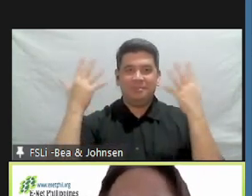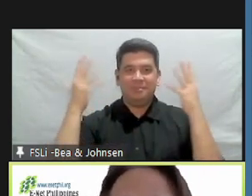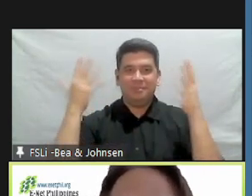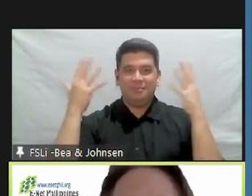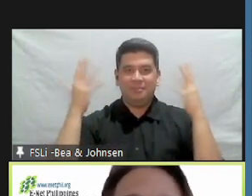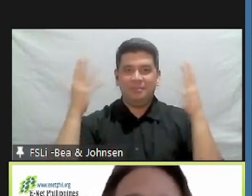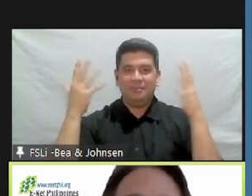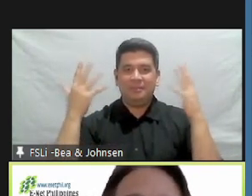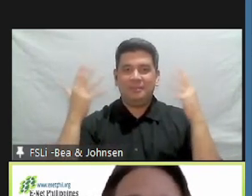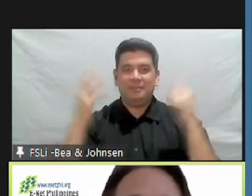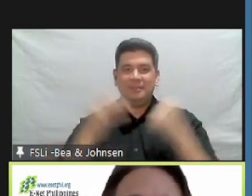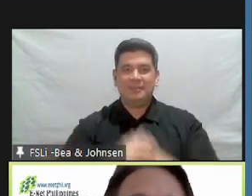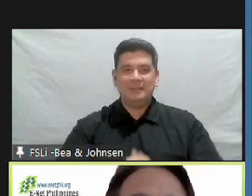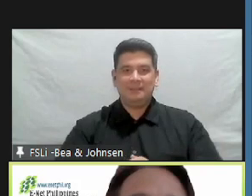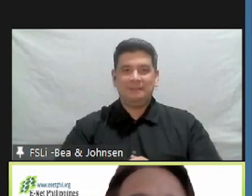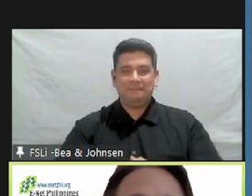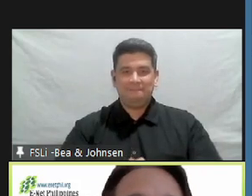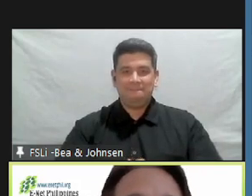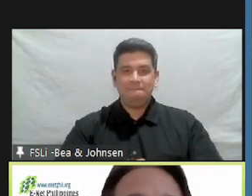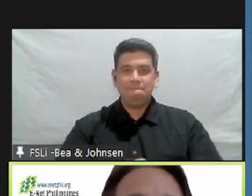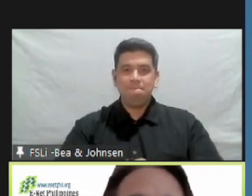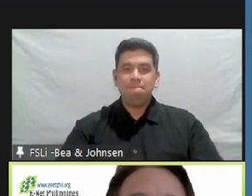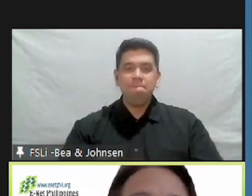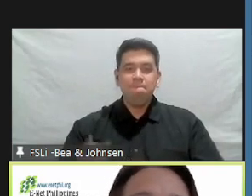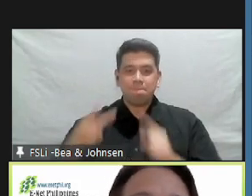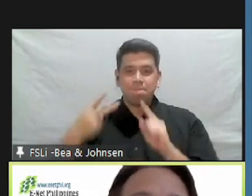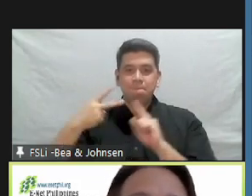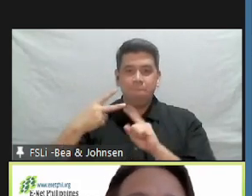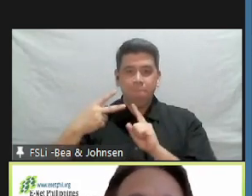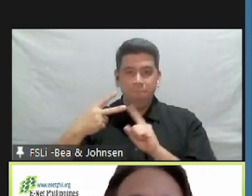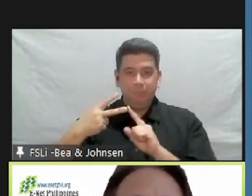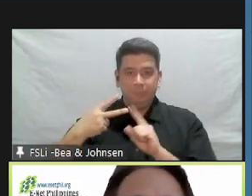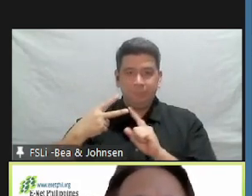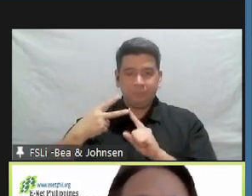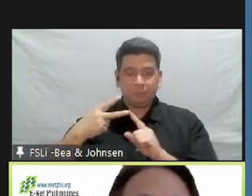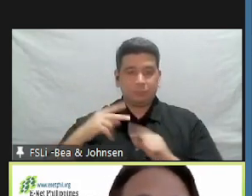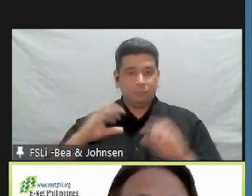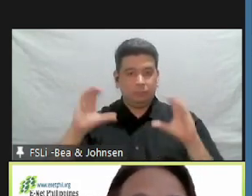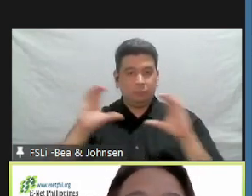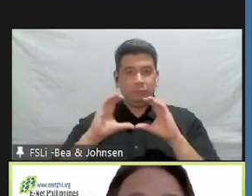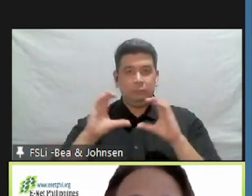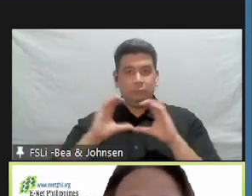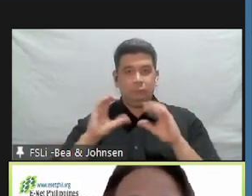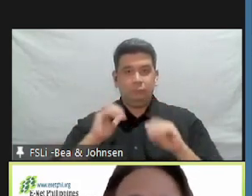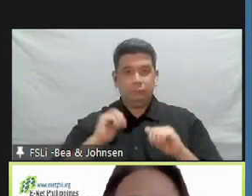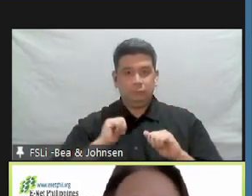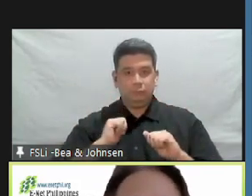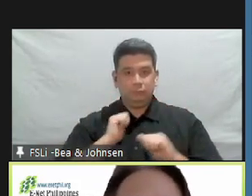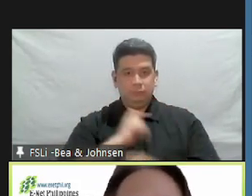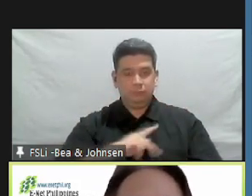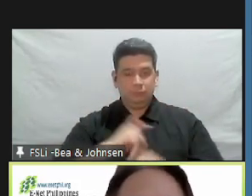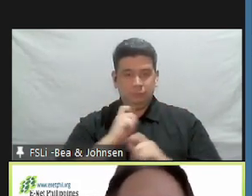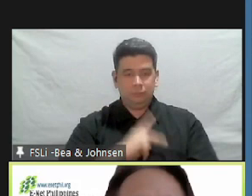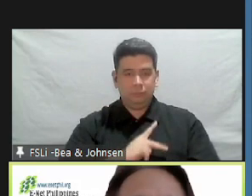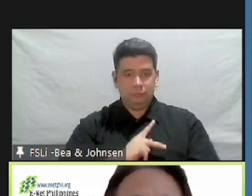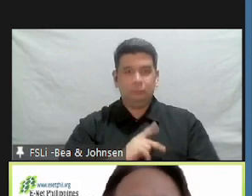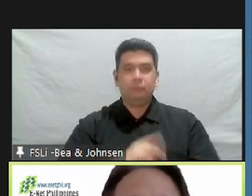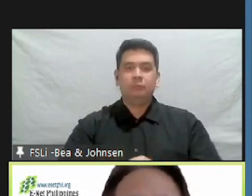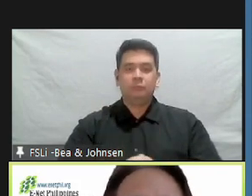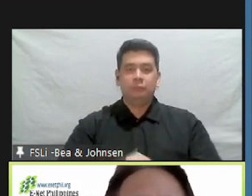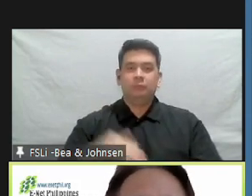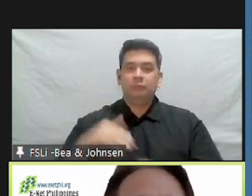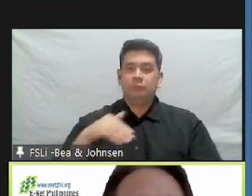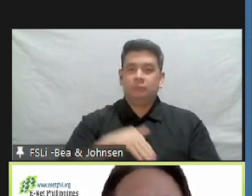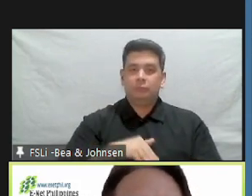Ang susunod po na sertipiko ng pagpapahalaga ay ginagawad kay Dr. Mercedes Arzadon bilang pagkilala sa